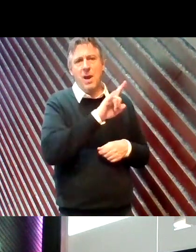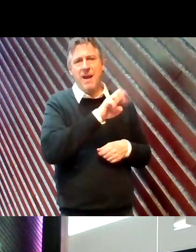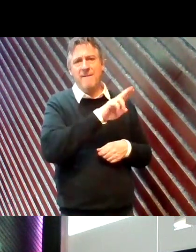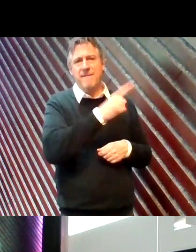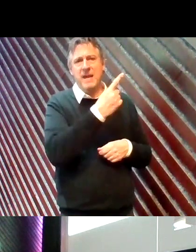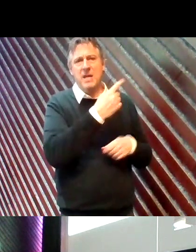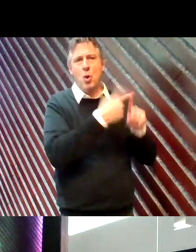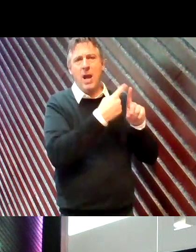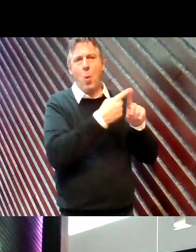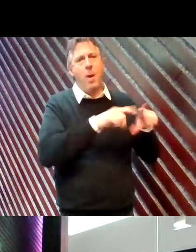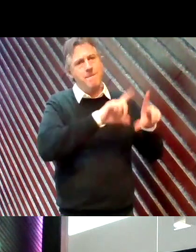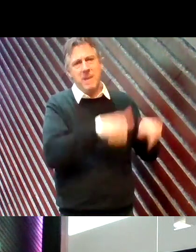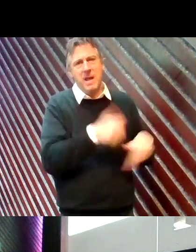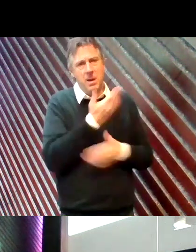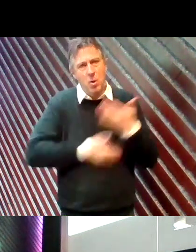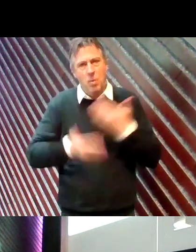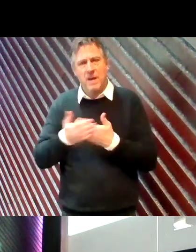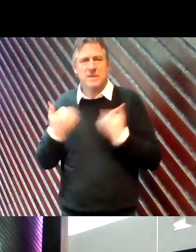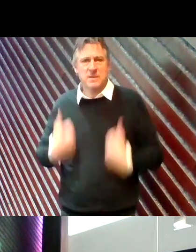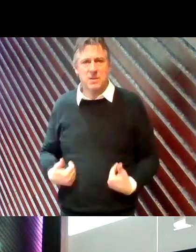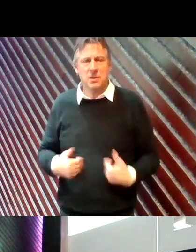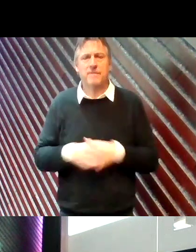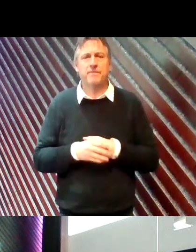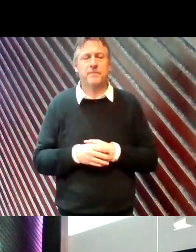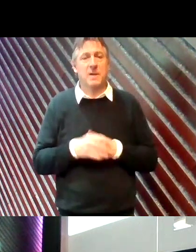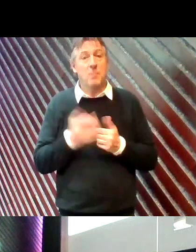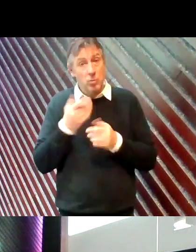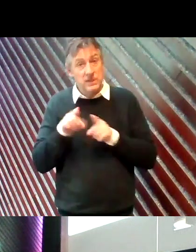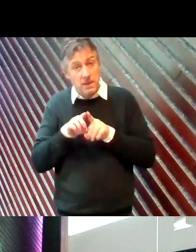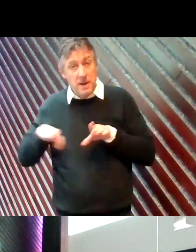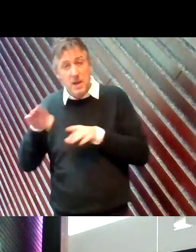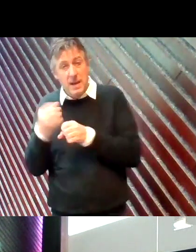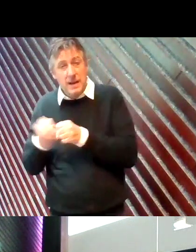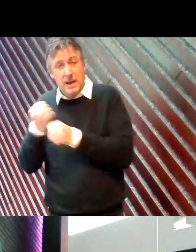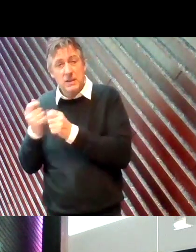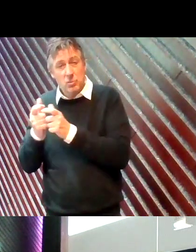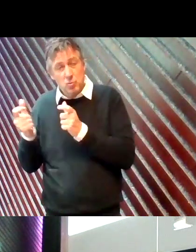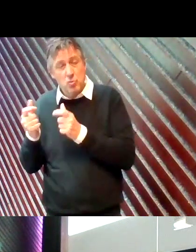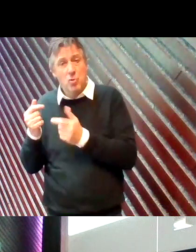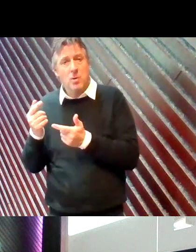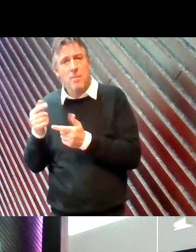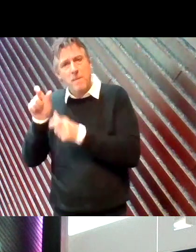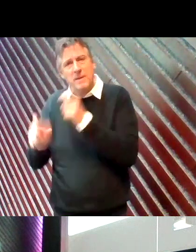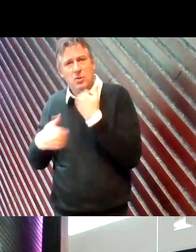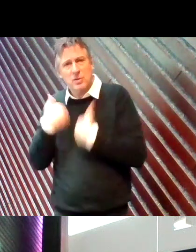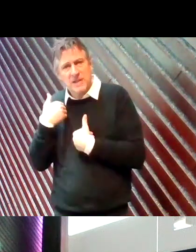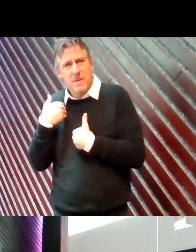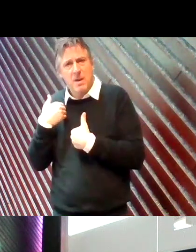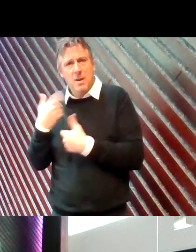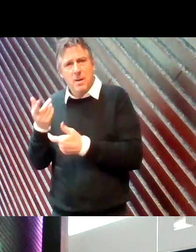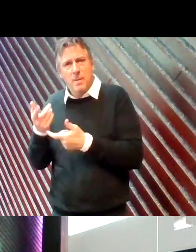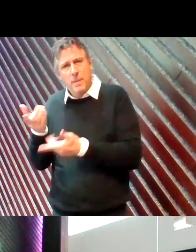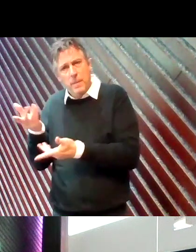nous aujourd'hui et à titre personnel je suis aussi créatrice d'une structure qui innoble aussi pour l'inclusion des personnes en structure qui s'appelle